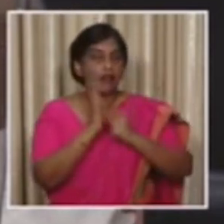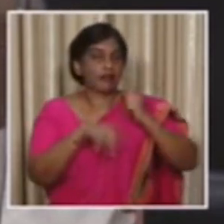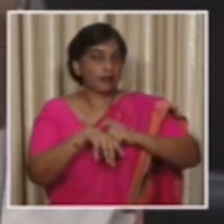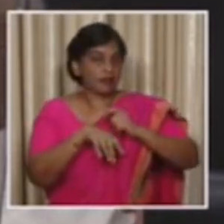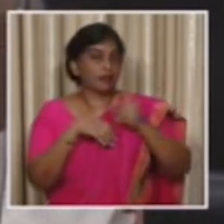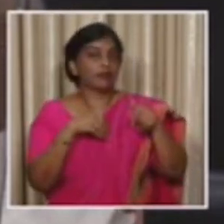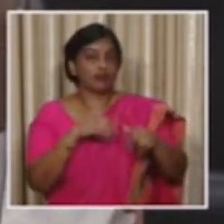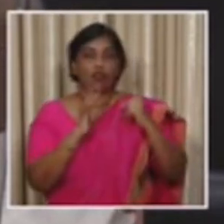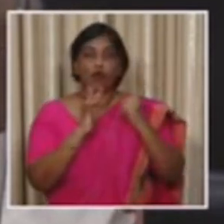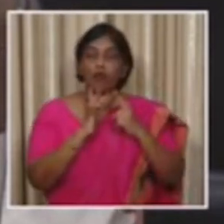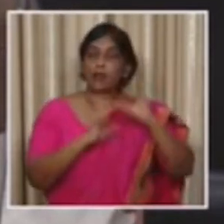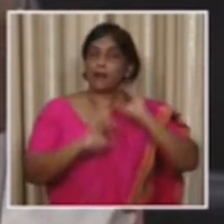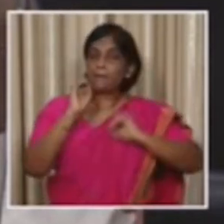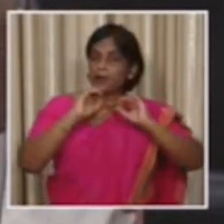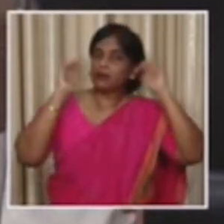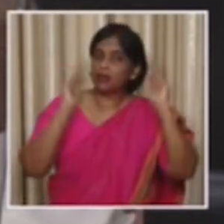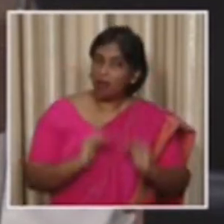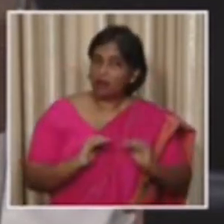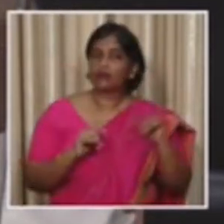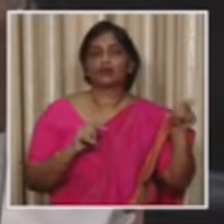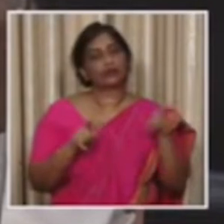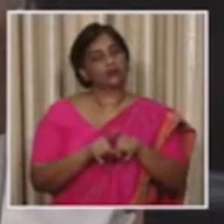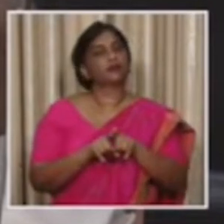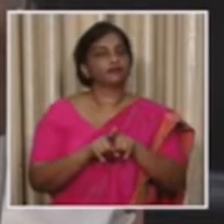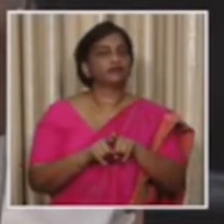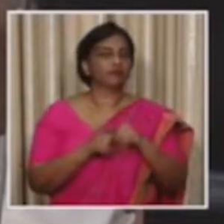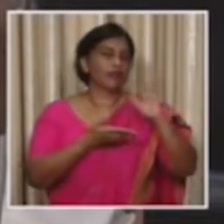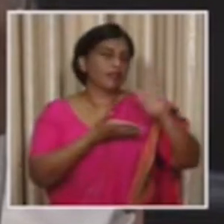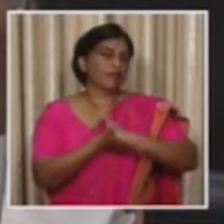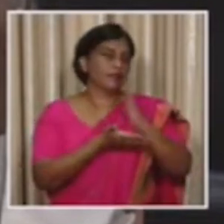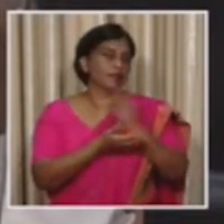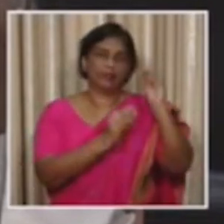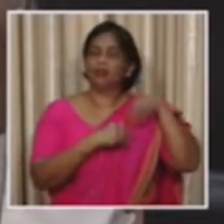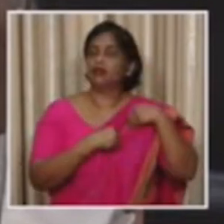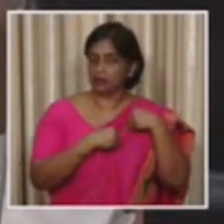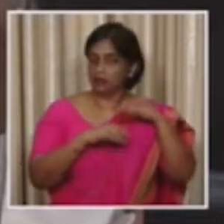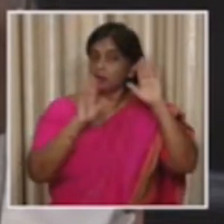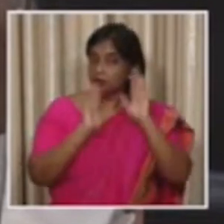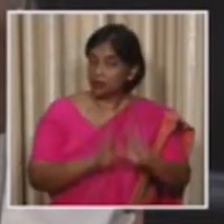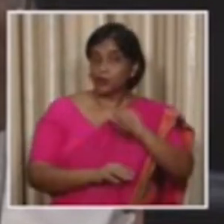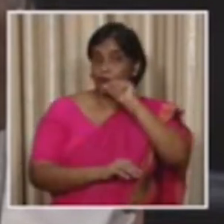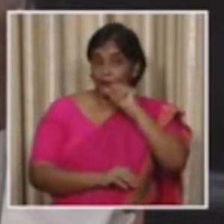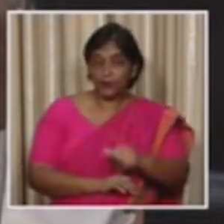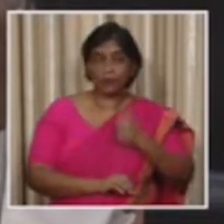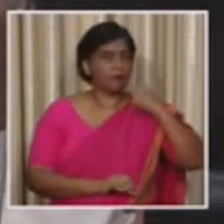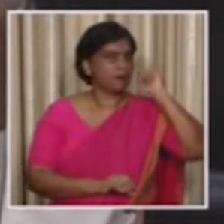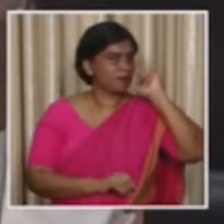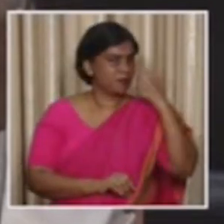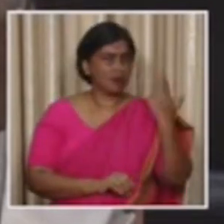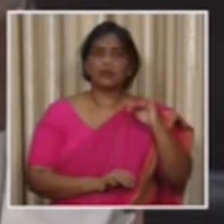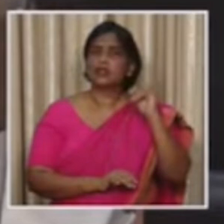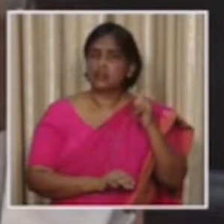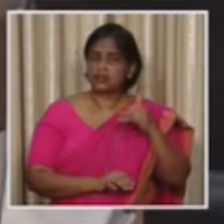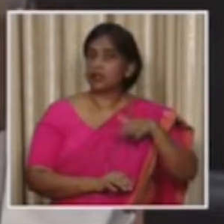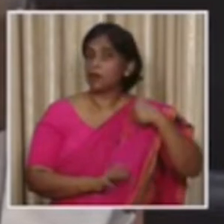සීමාව, ඔලී අනුපාතය අඩු කිරීම ආදියෙන් තමයි මේ සහන ලබා දෙන්නේ. නමුත් මේ යථාර්ථය නොදැන සමහරු